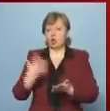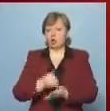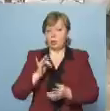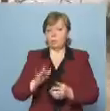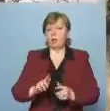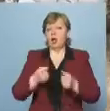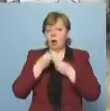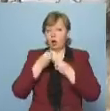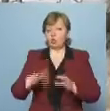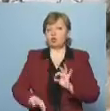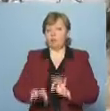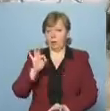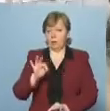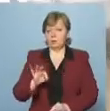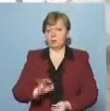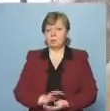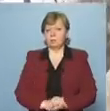решения.